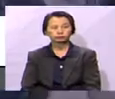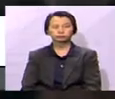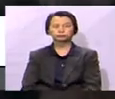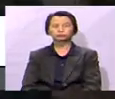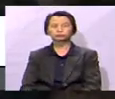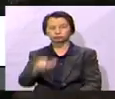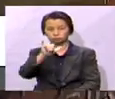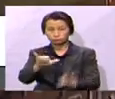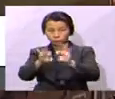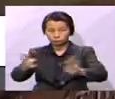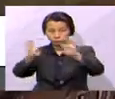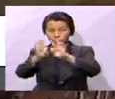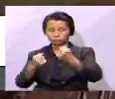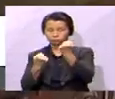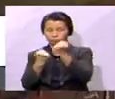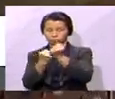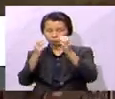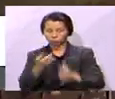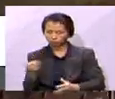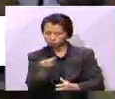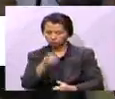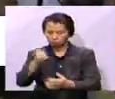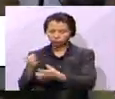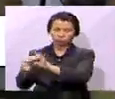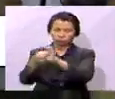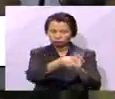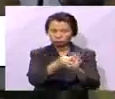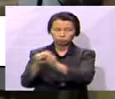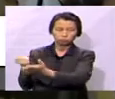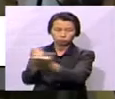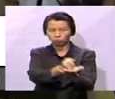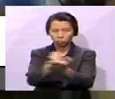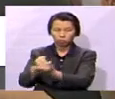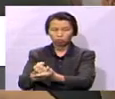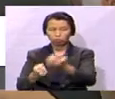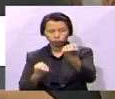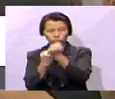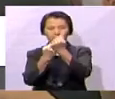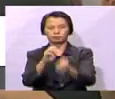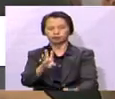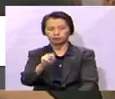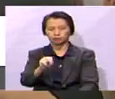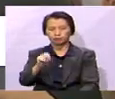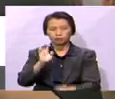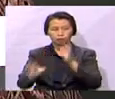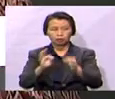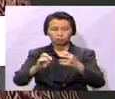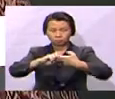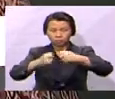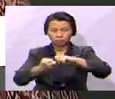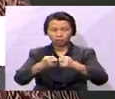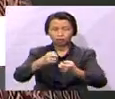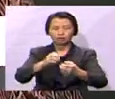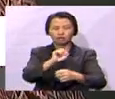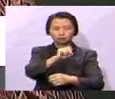Perkara paling penting kini ialah penyokong kedua-dua parti perlu saling bantu-membantu dan menyokong penuh calon BN. Akibat krisis kepimpinan dalam